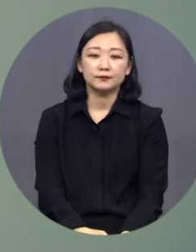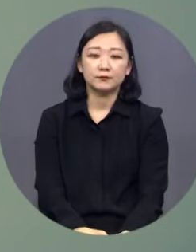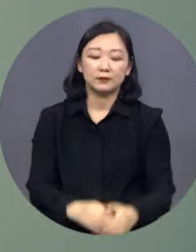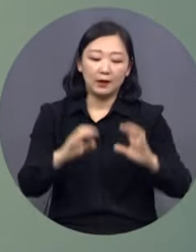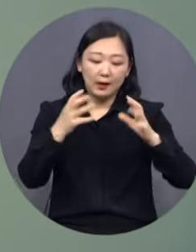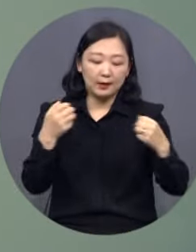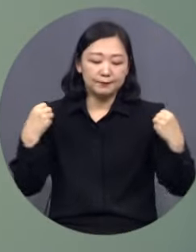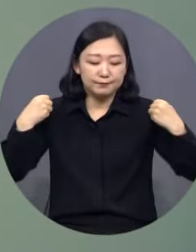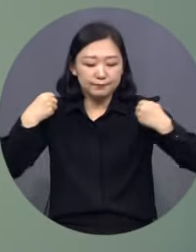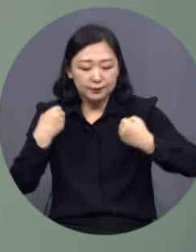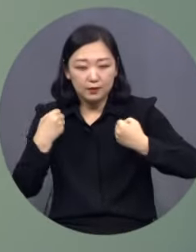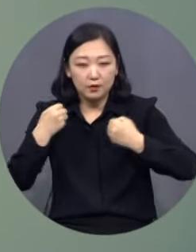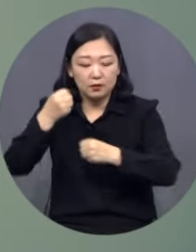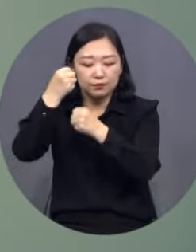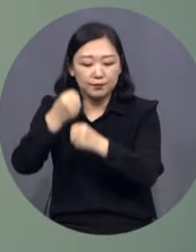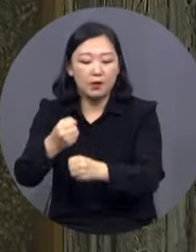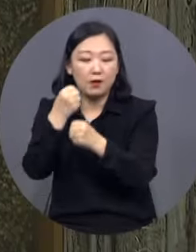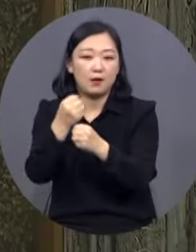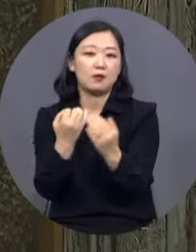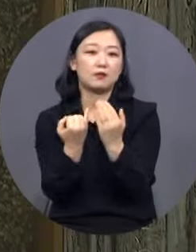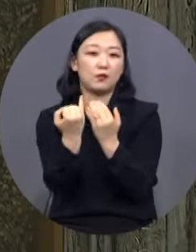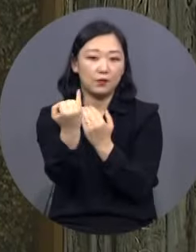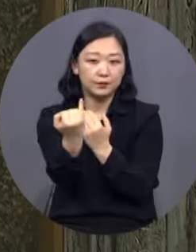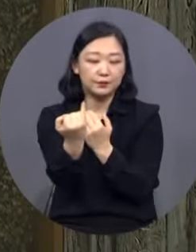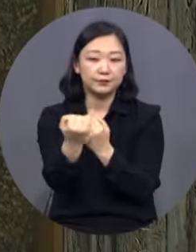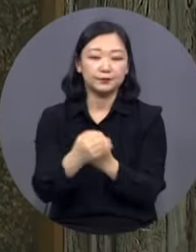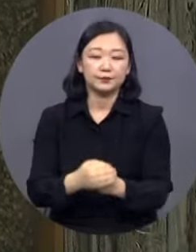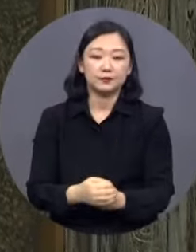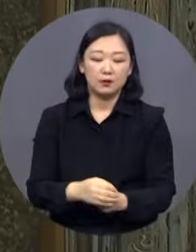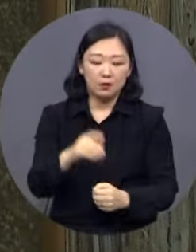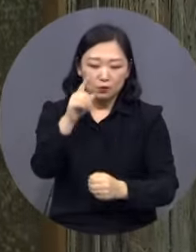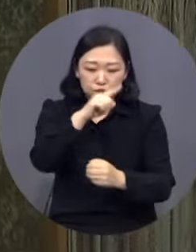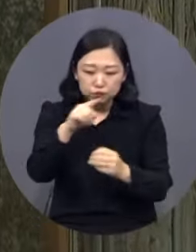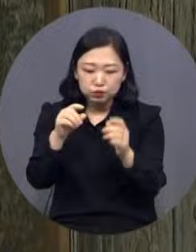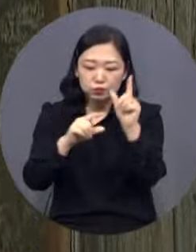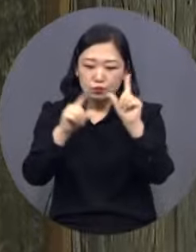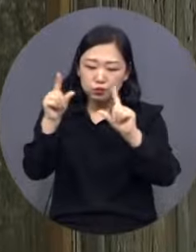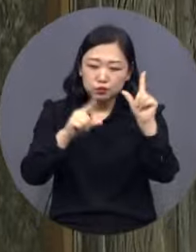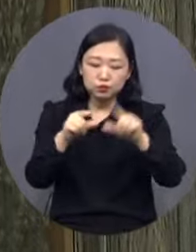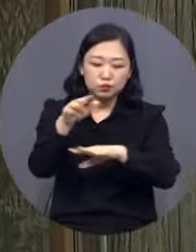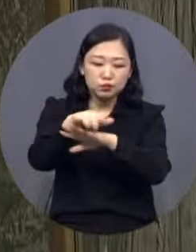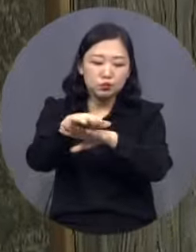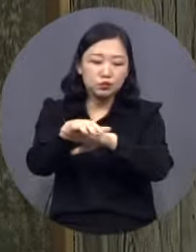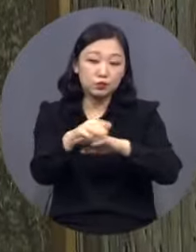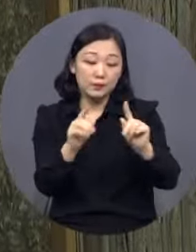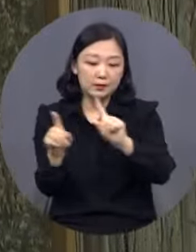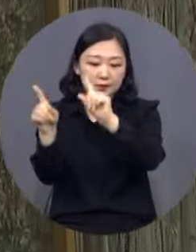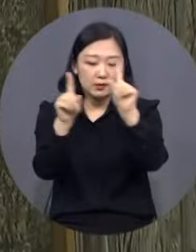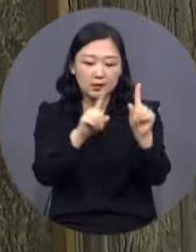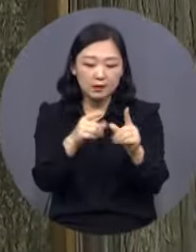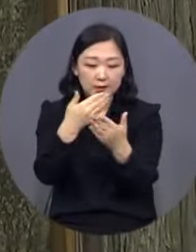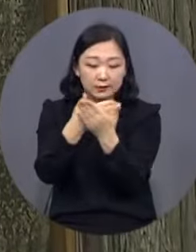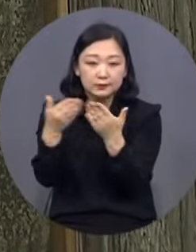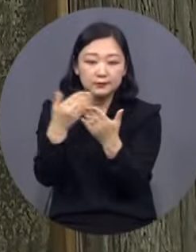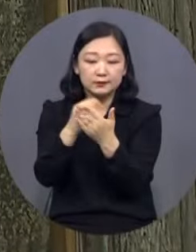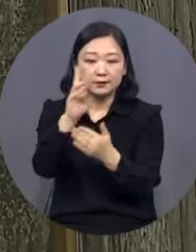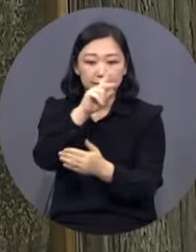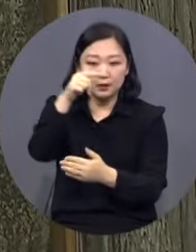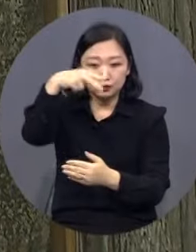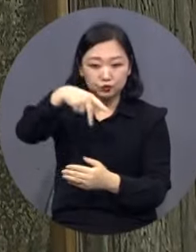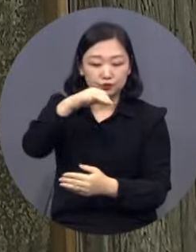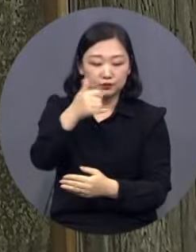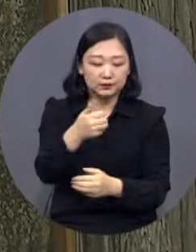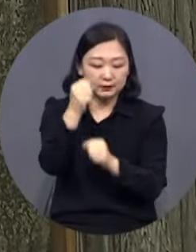아이를 업은 채 절구질을 하는 여인. 투박한 질감을 살려 농촌의 일상을 화폭에 담은 박수근의